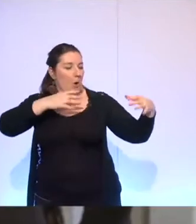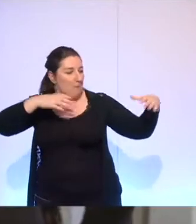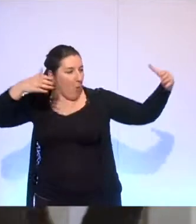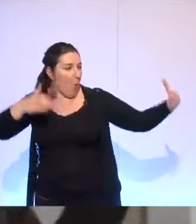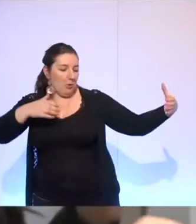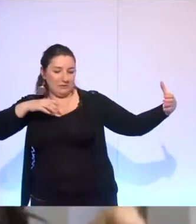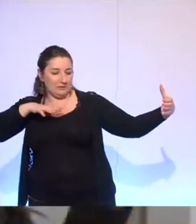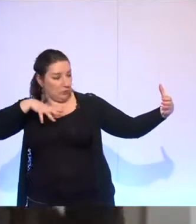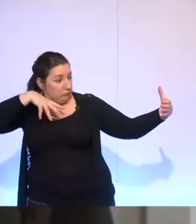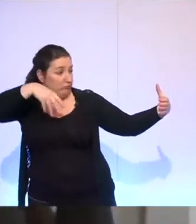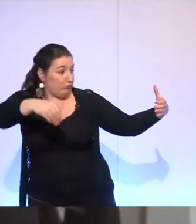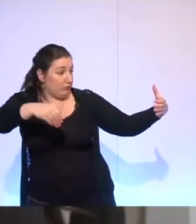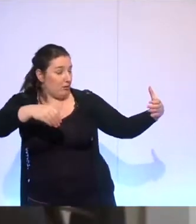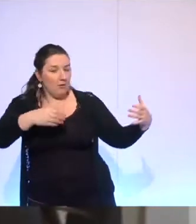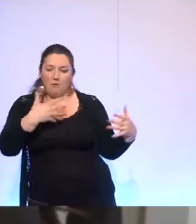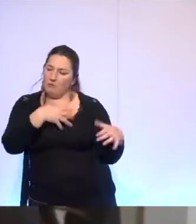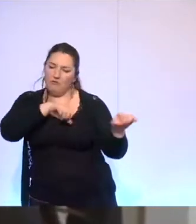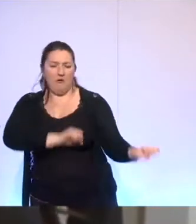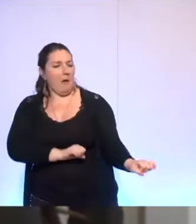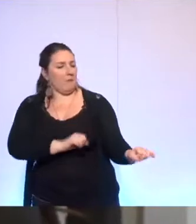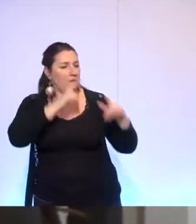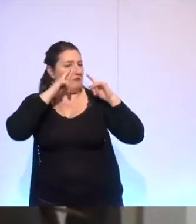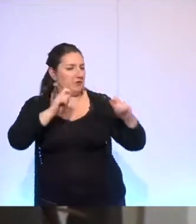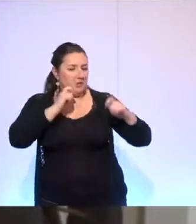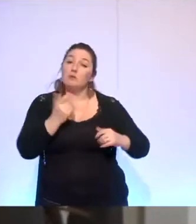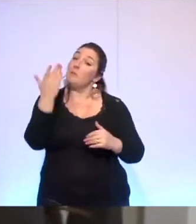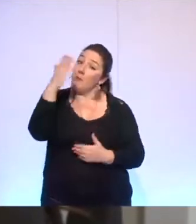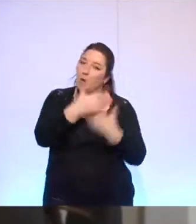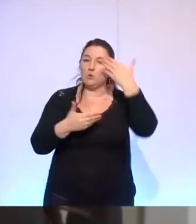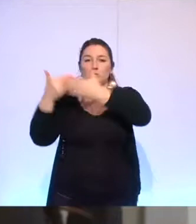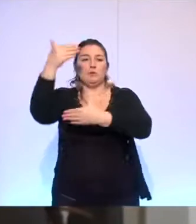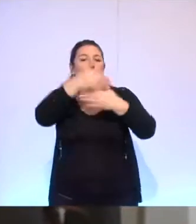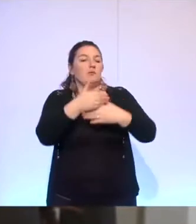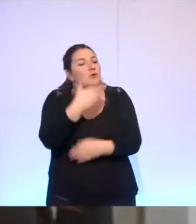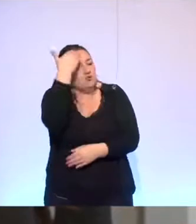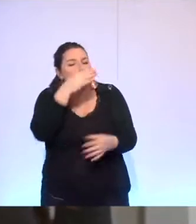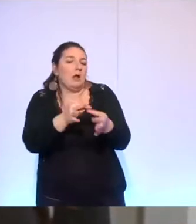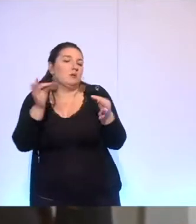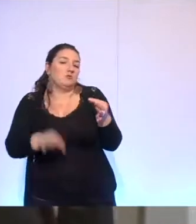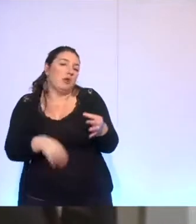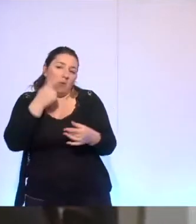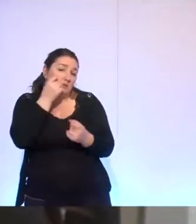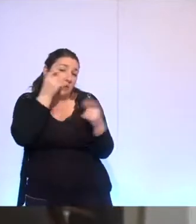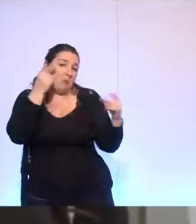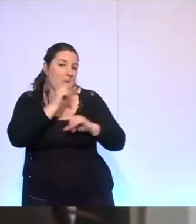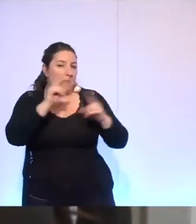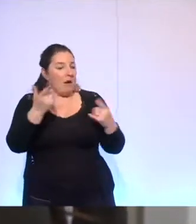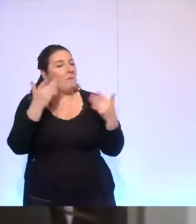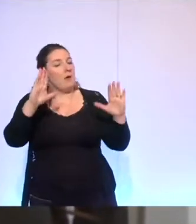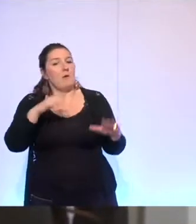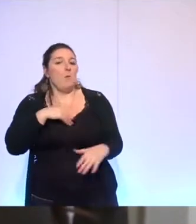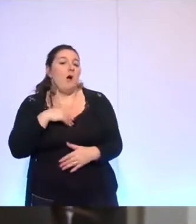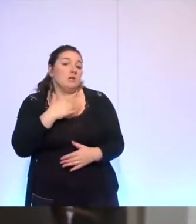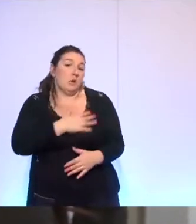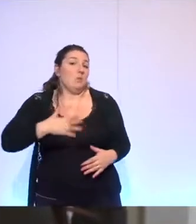aussi constructive, et bien que le résultat ne réservera guère de surprises, j'ai l'honneur de présenter ma